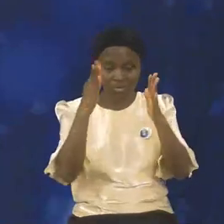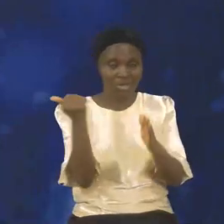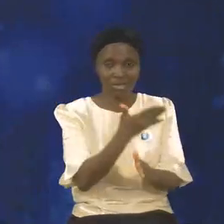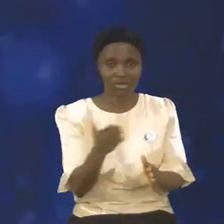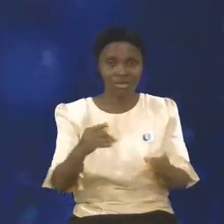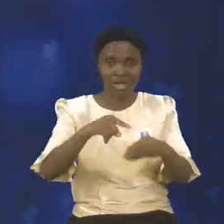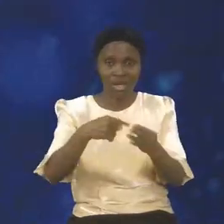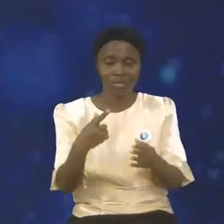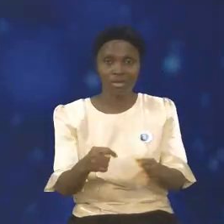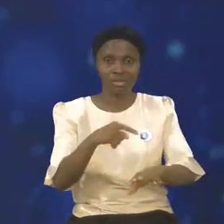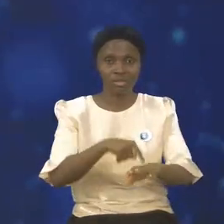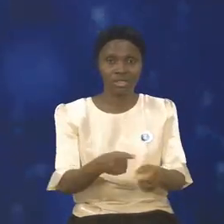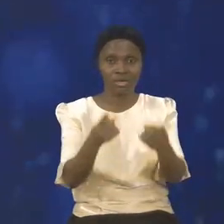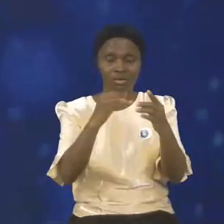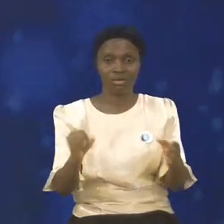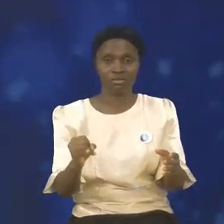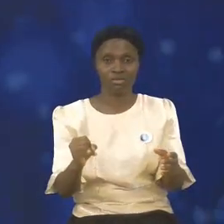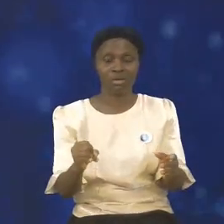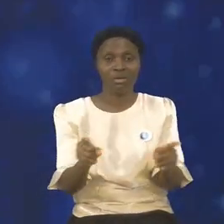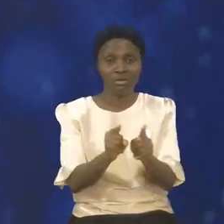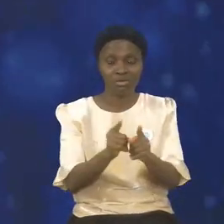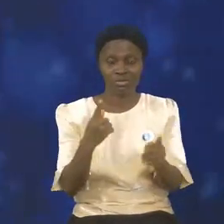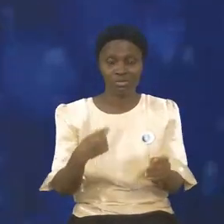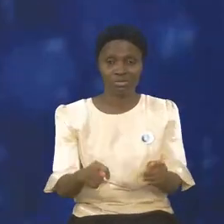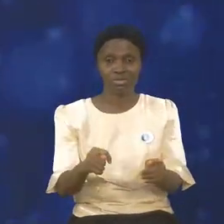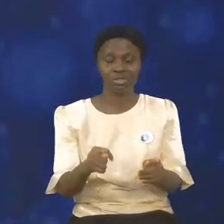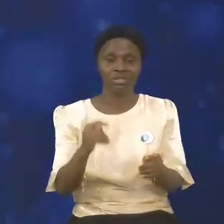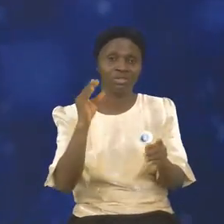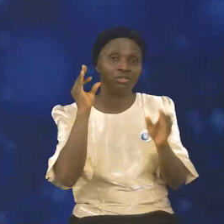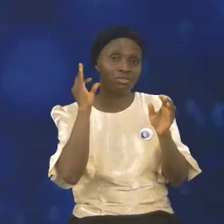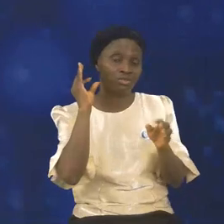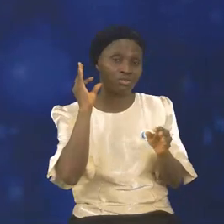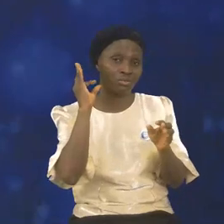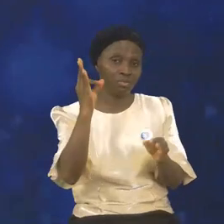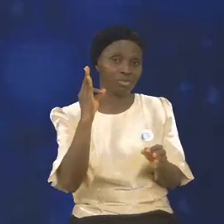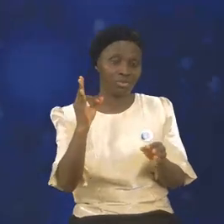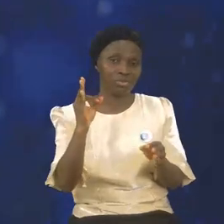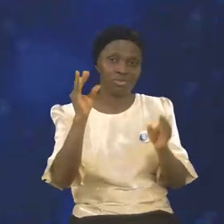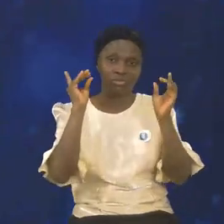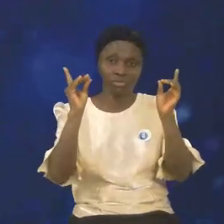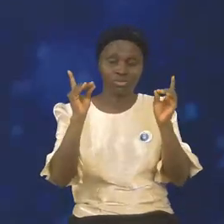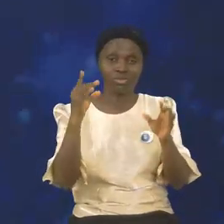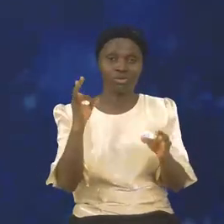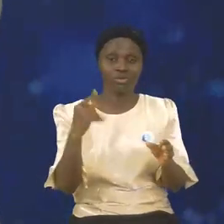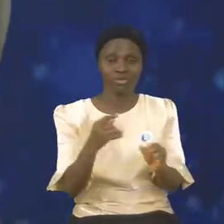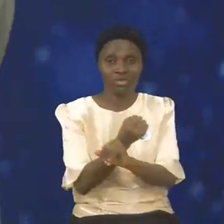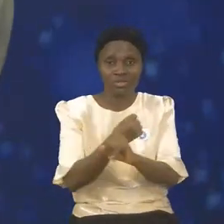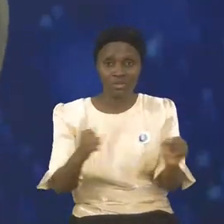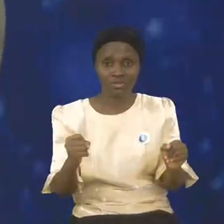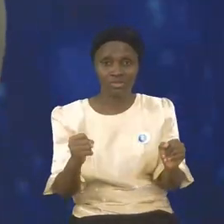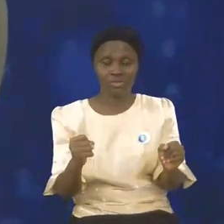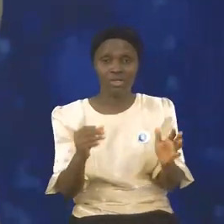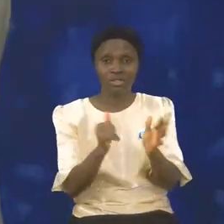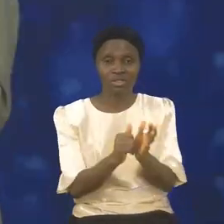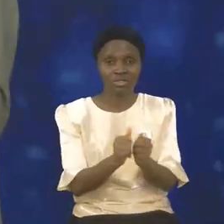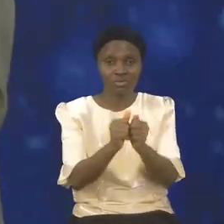comprendre le règne de l'Antéchrist et ne vont rien connaître au sujet des temps venir même les doctrines de base